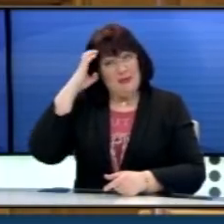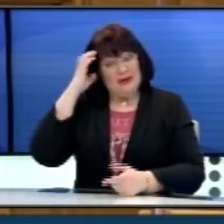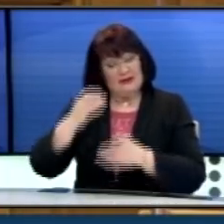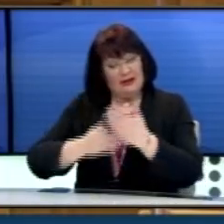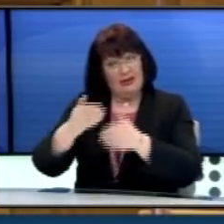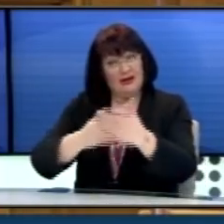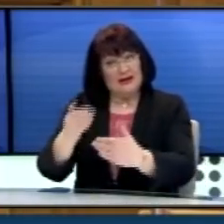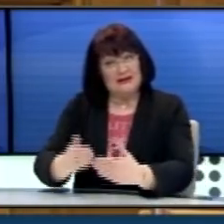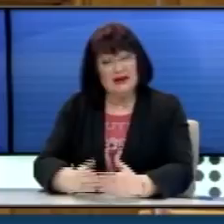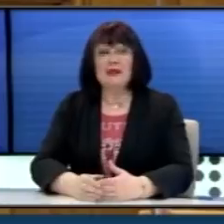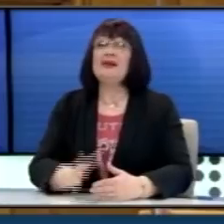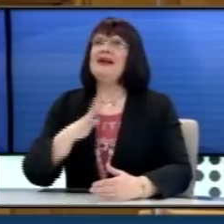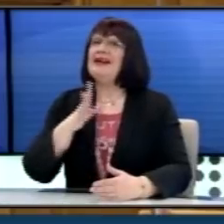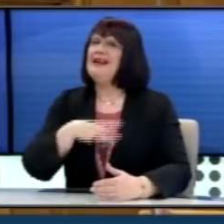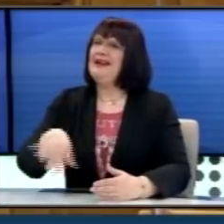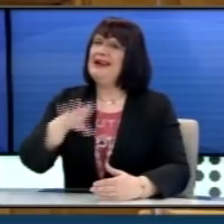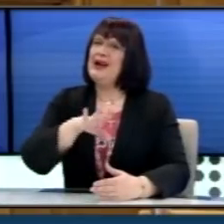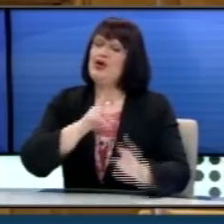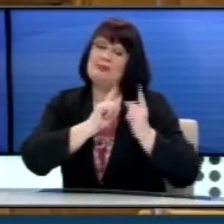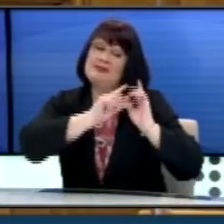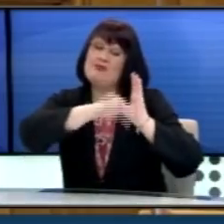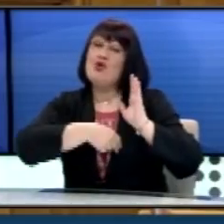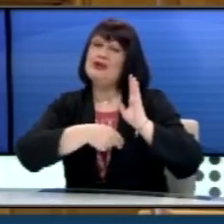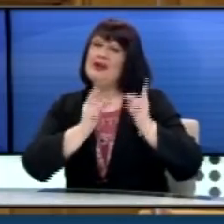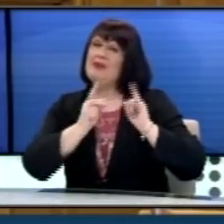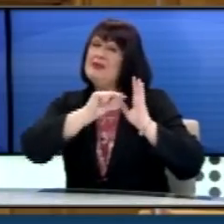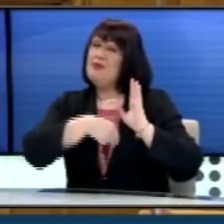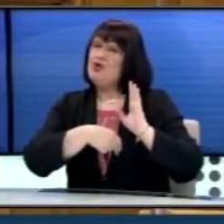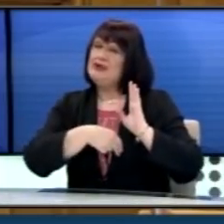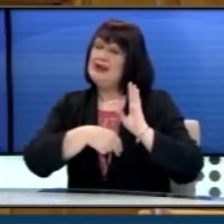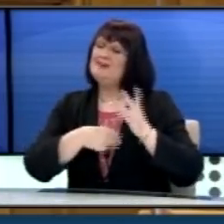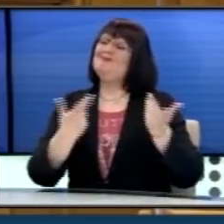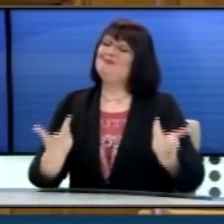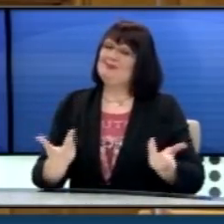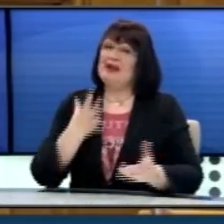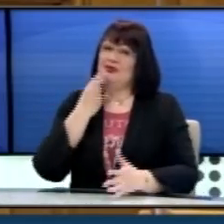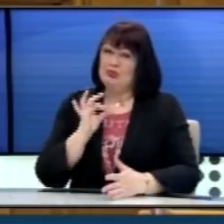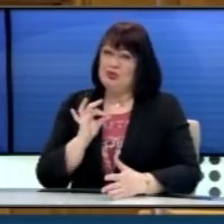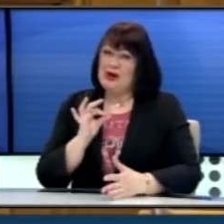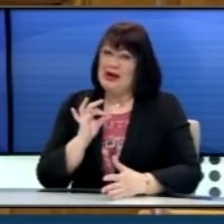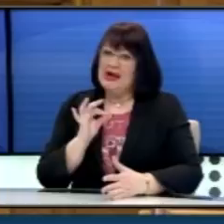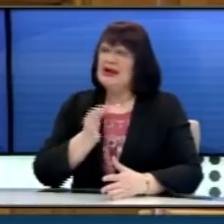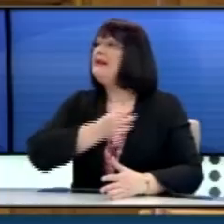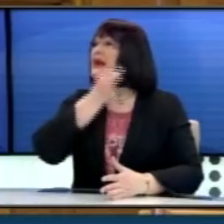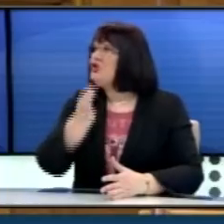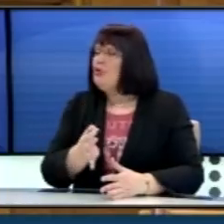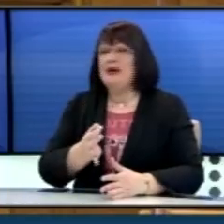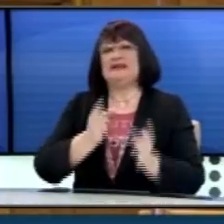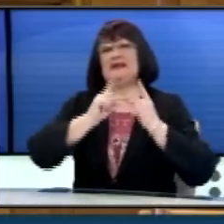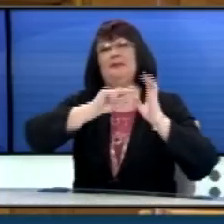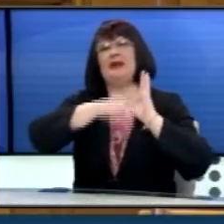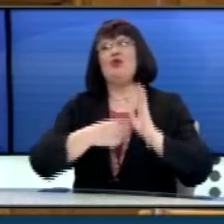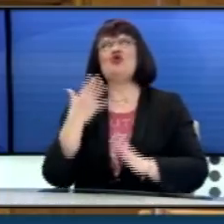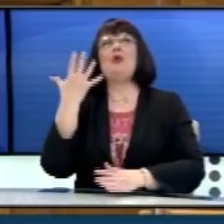Γιατί στο λαό του θυμίζει μνημόνια. Γι' αυτό καλύτερα να το πείτε και αυτό εδώ,